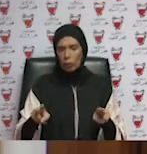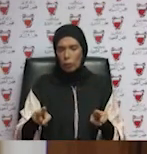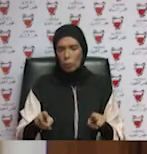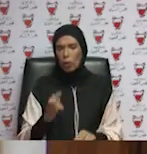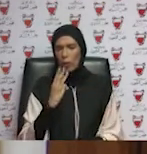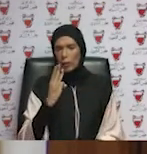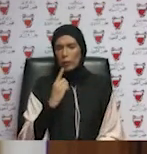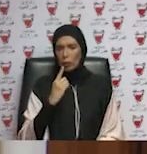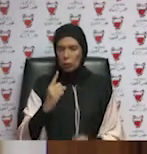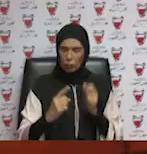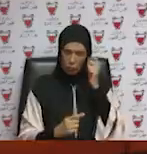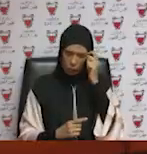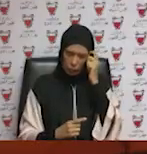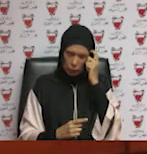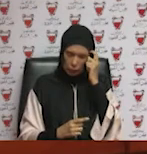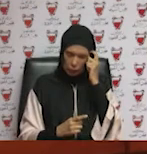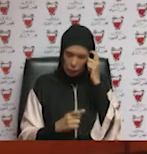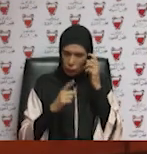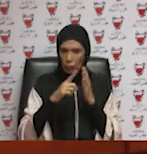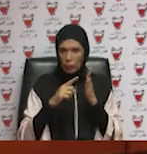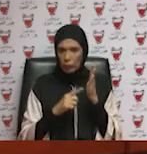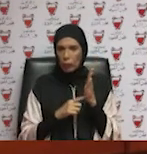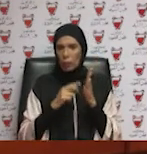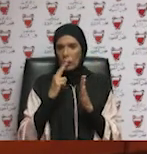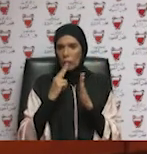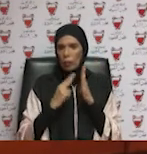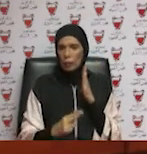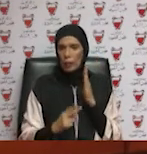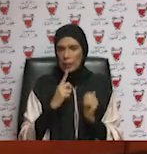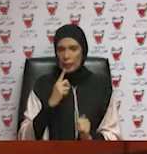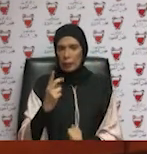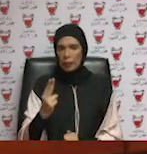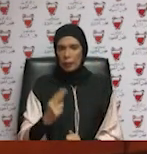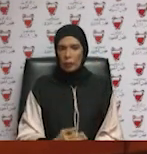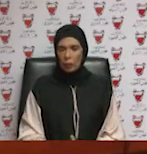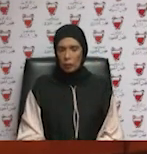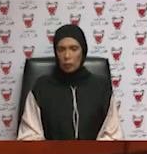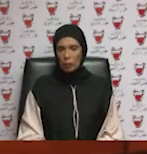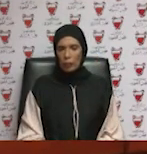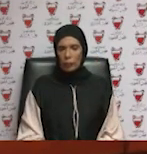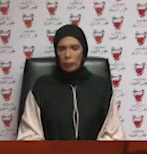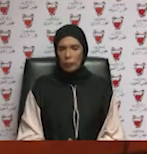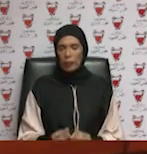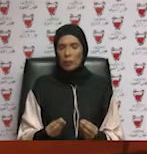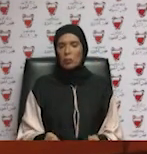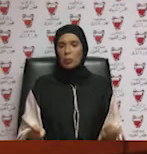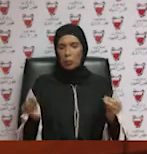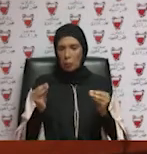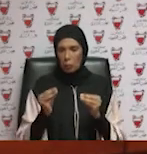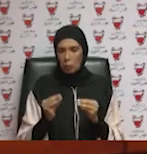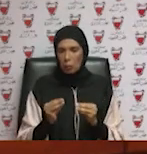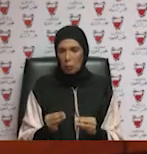لثلاث سنوات، مع أن قوانينها في الأصل تنص على أن يكون سنة واحدة. فلا أعتقد أن هذه الإضافة سوف تكون